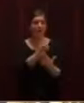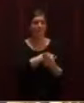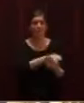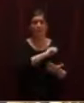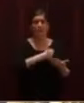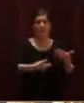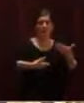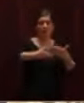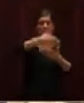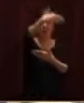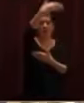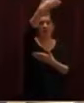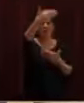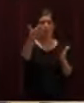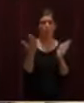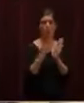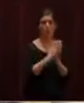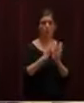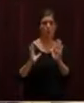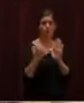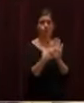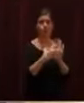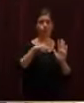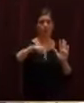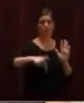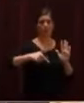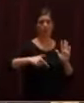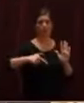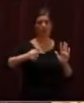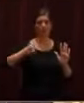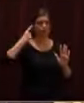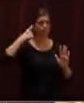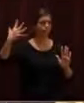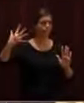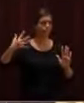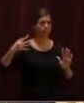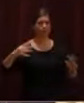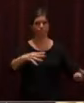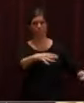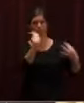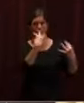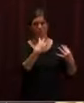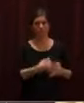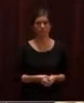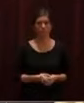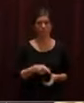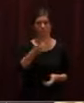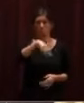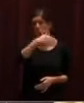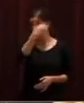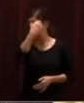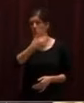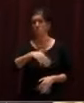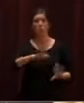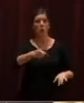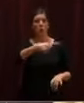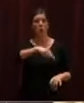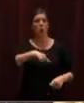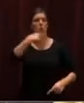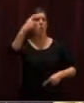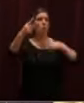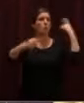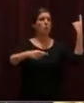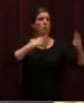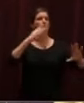sense precedents, mentre vostès miren cap a un altre costat. Vostès, ses feministes, ses progressistes, ses